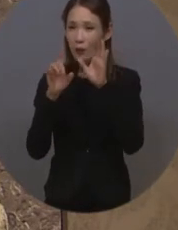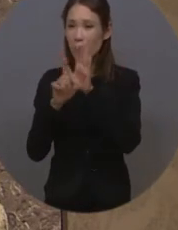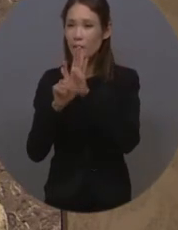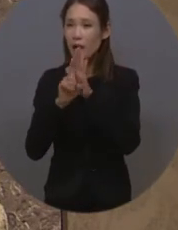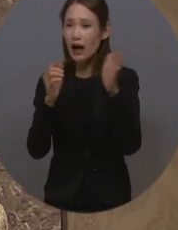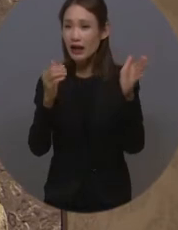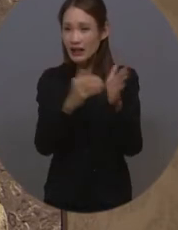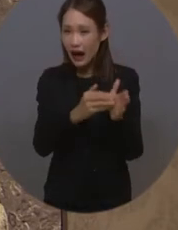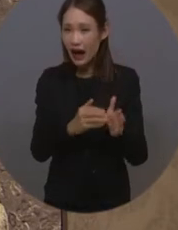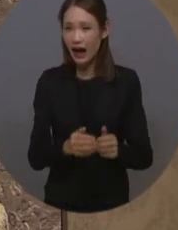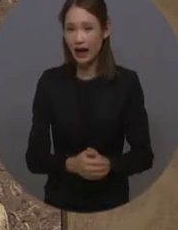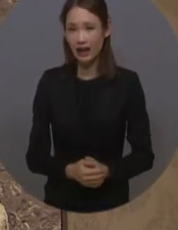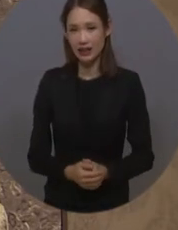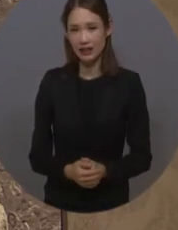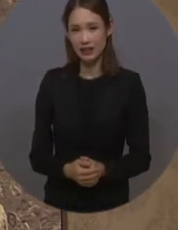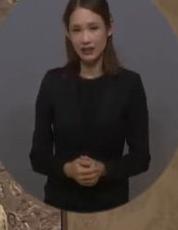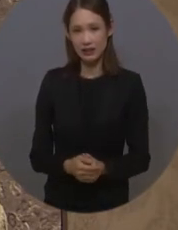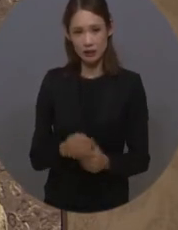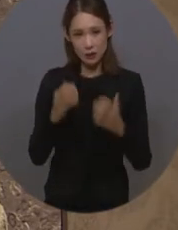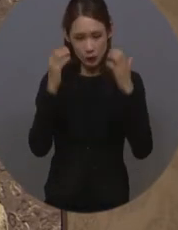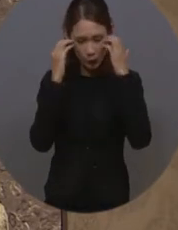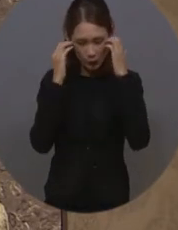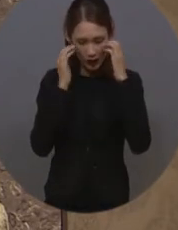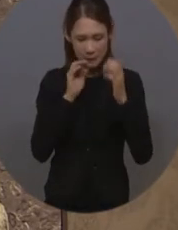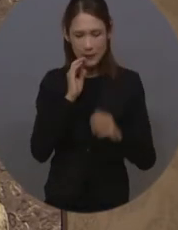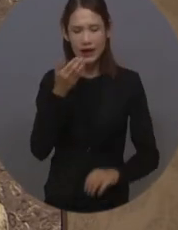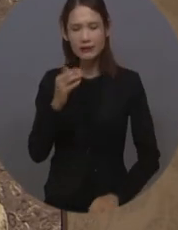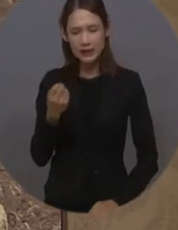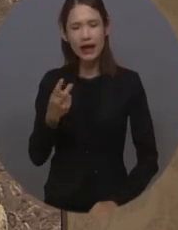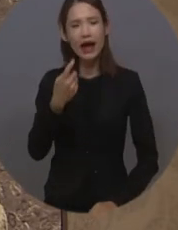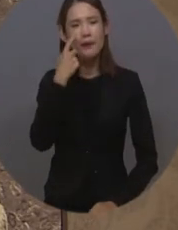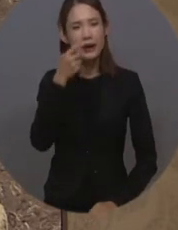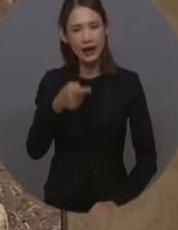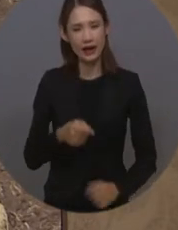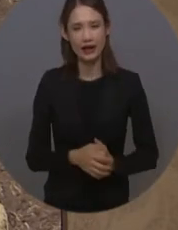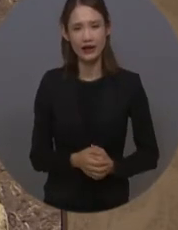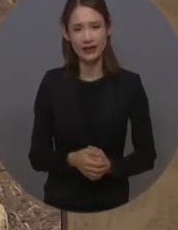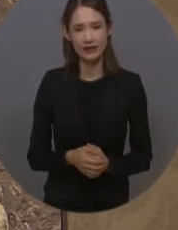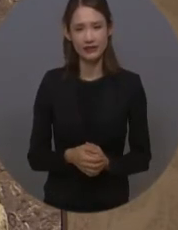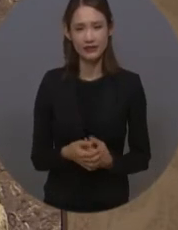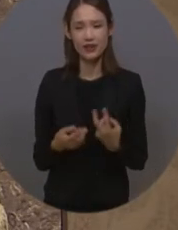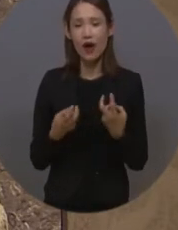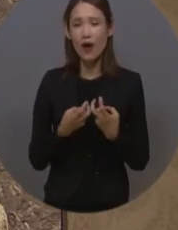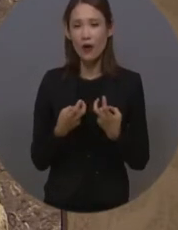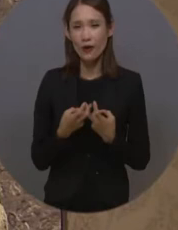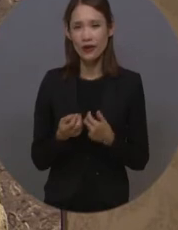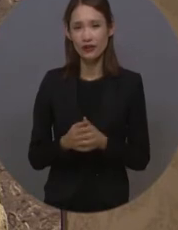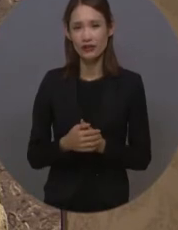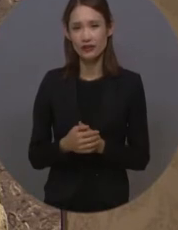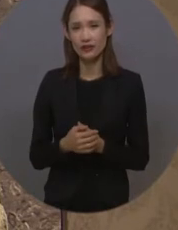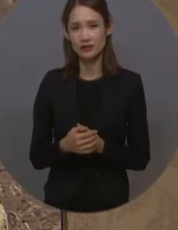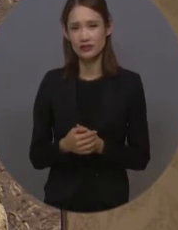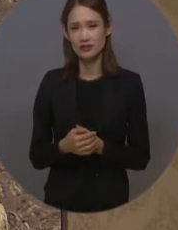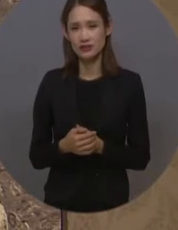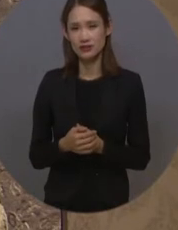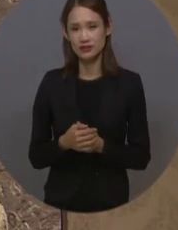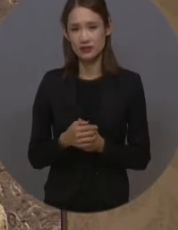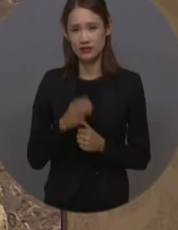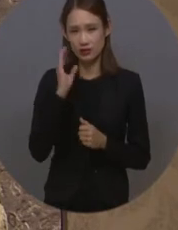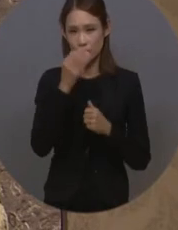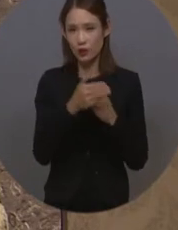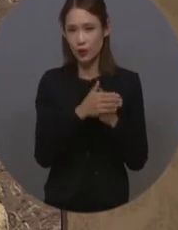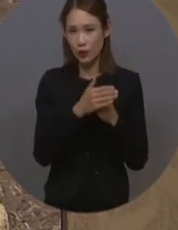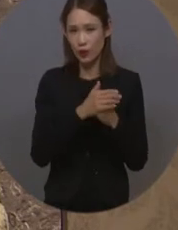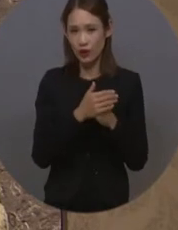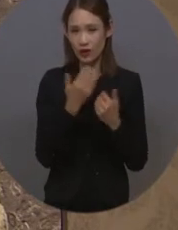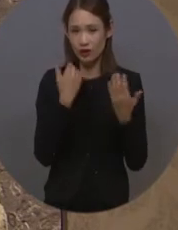네. 고생스럽더라도 다시 가자. 예. 해보자. 그래서 그럼 어떻게 해요? 그랬더니 뭐 누가 돈 대준다, 누가